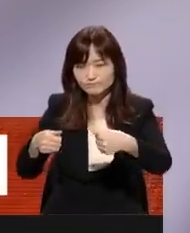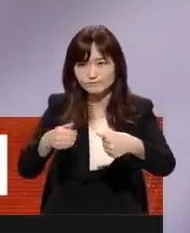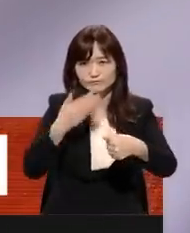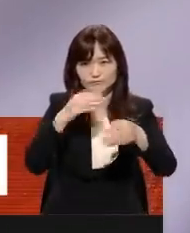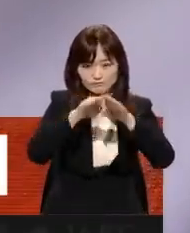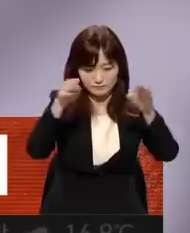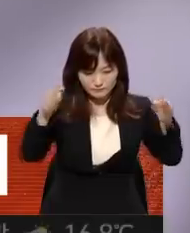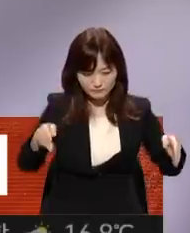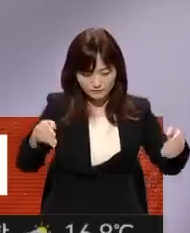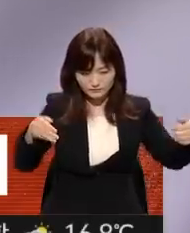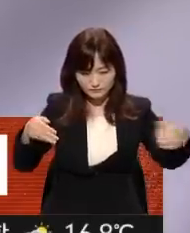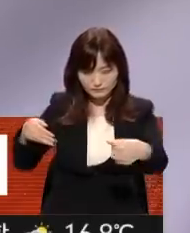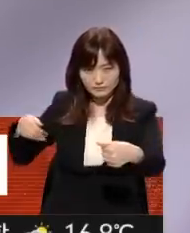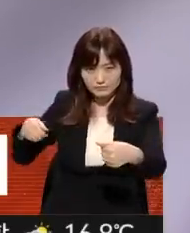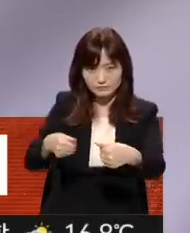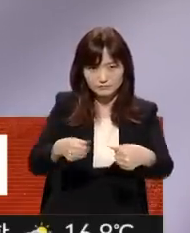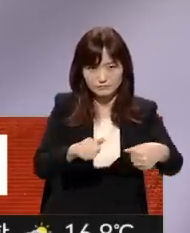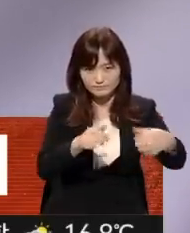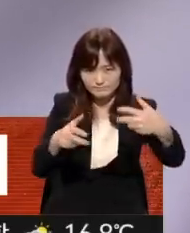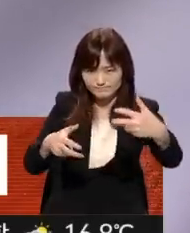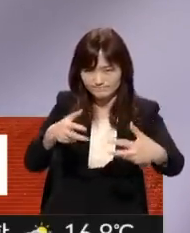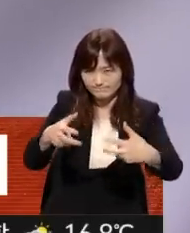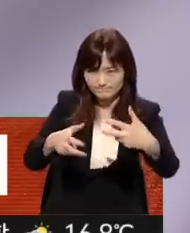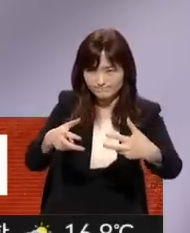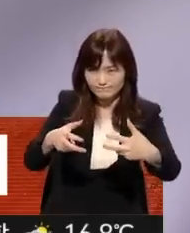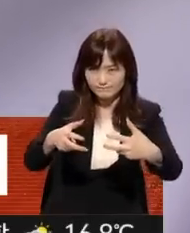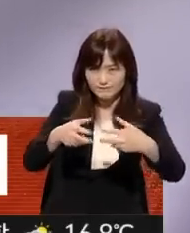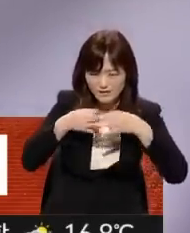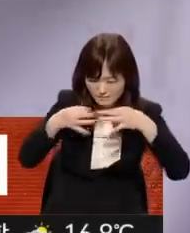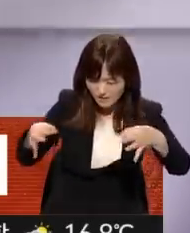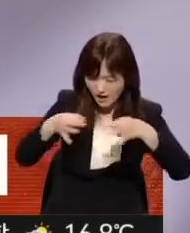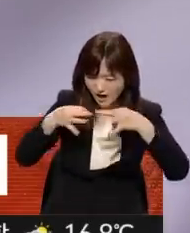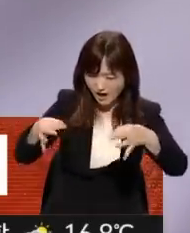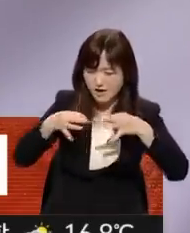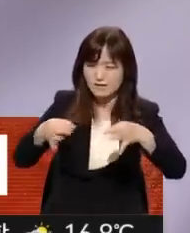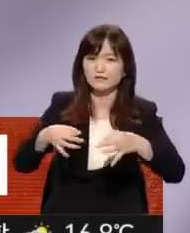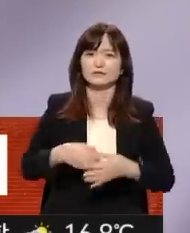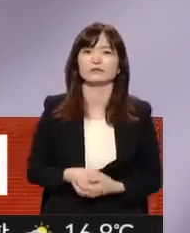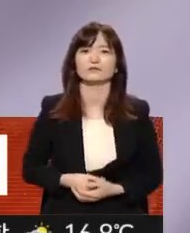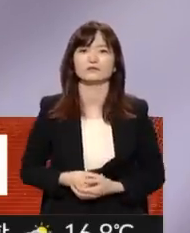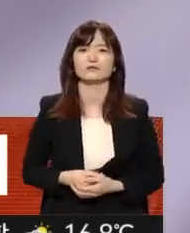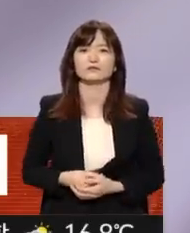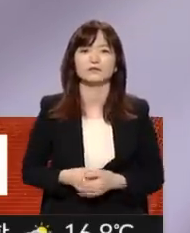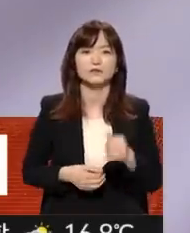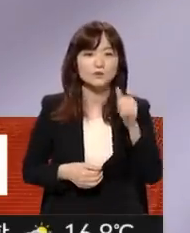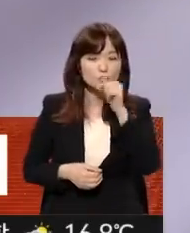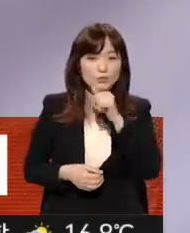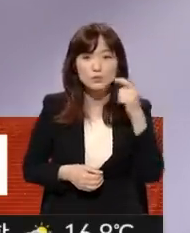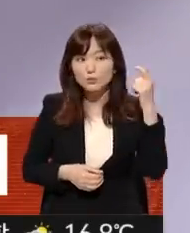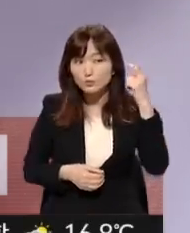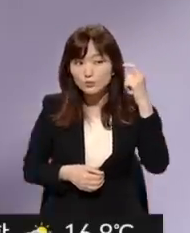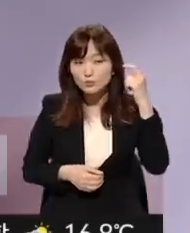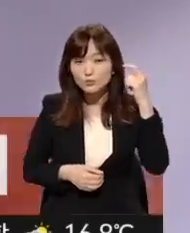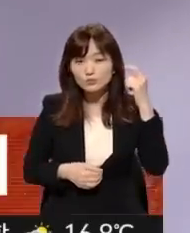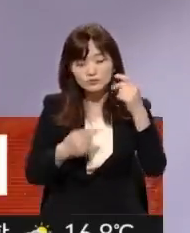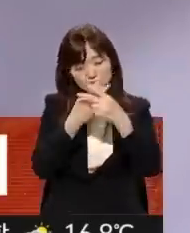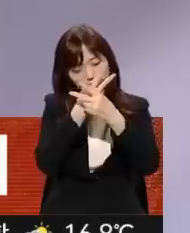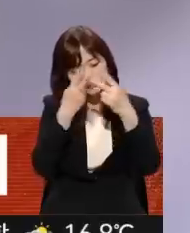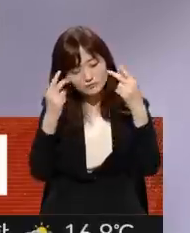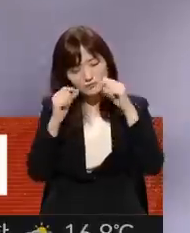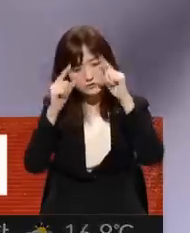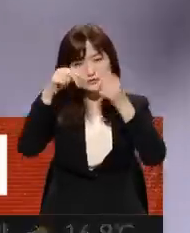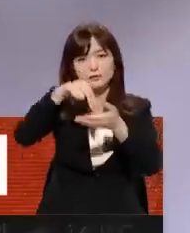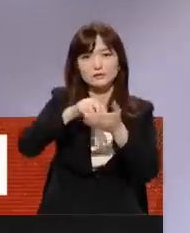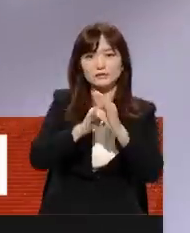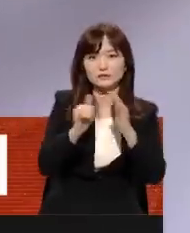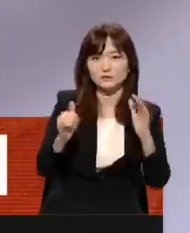식탁 밑에서 코요테와 아슬아슬하게 대치하면서 아주 큰 소리로 울부짖었습니다. 이런 고양이의 울음소리에 잠에서 깬 가족들이 나오니까